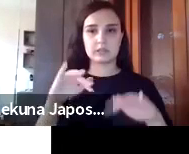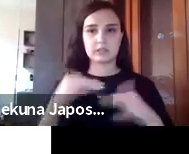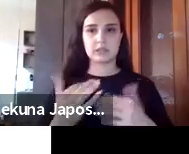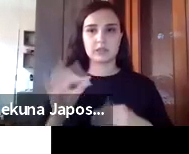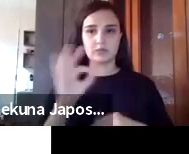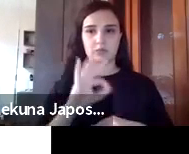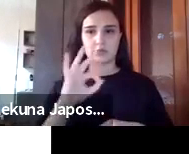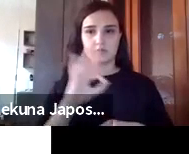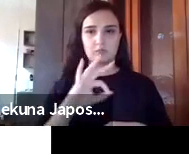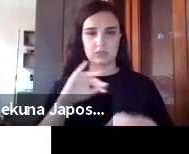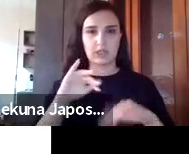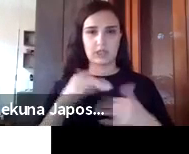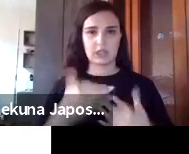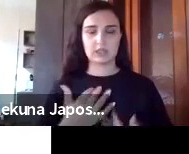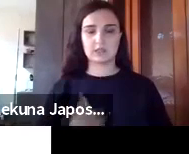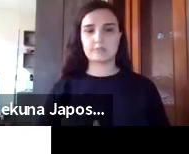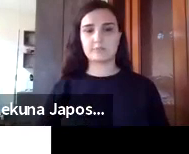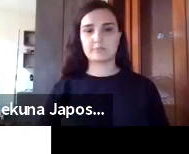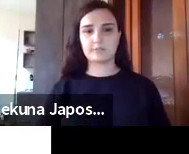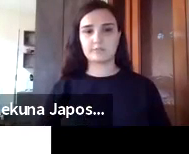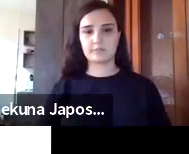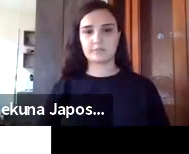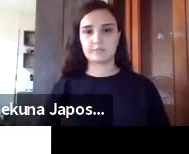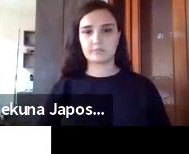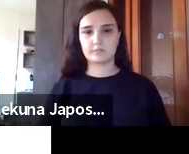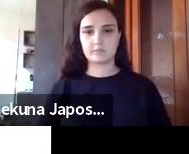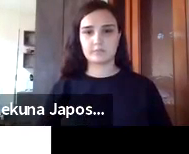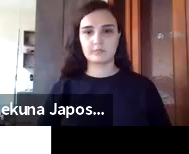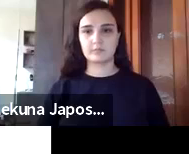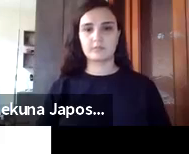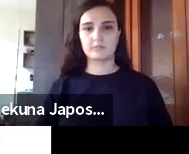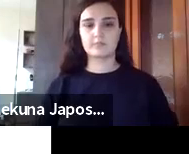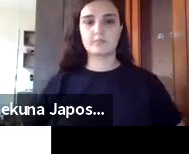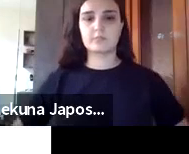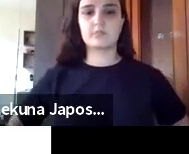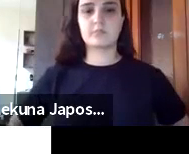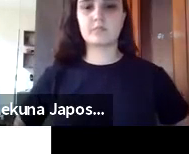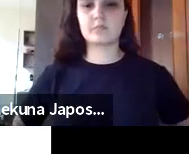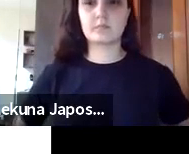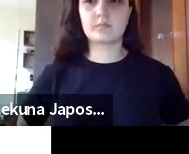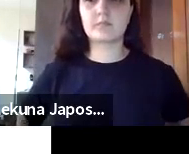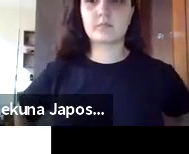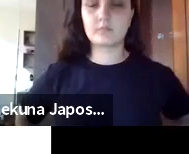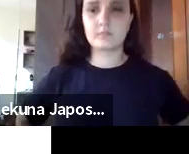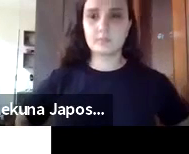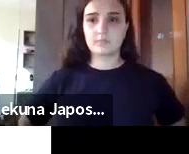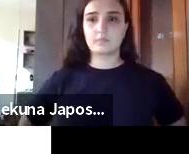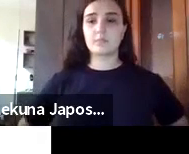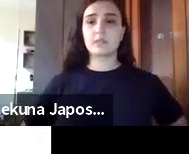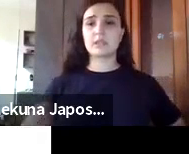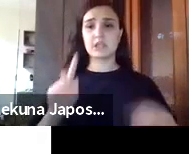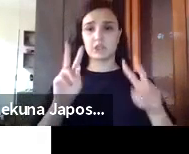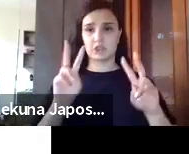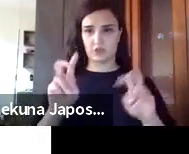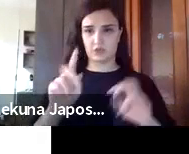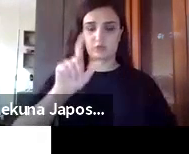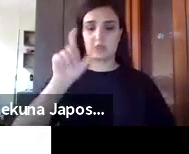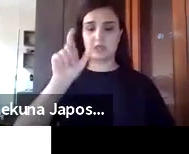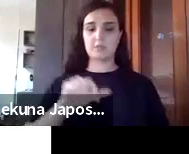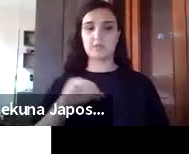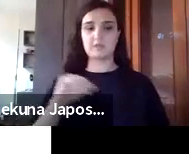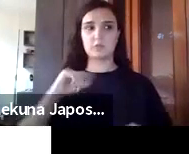გადაწვაზე. რას ნიშნავს ეს, ხო? ეს ნიშნავს, რომ ადამიანი მიდის იმ